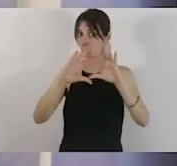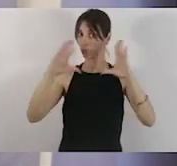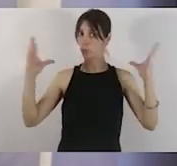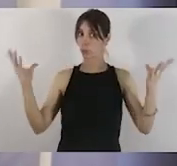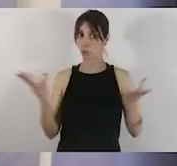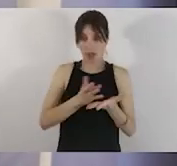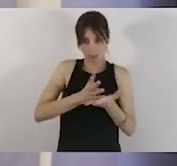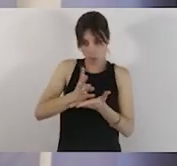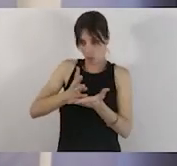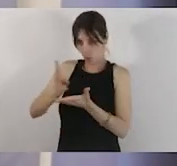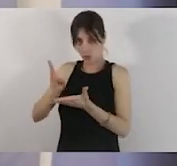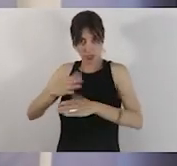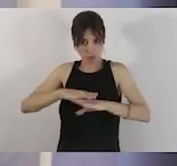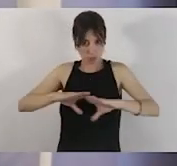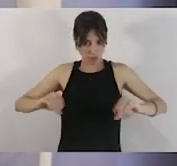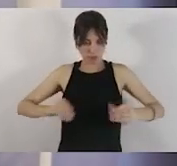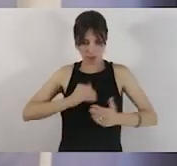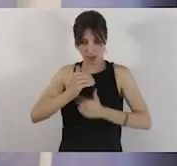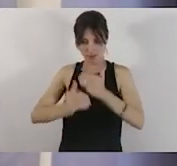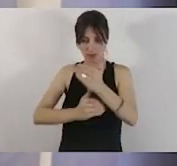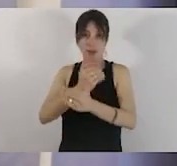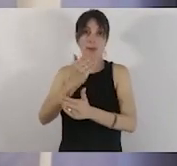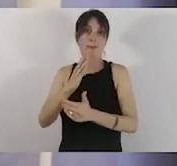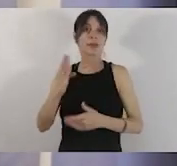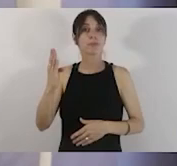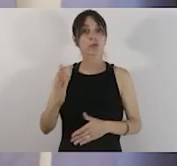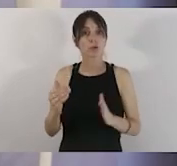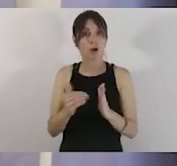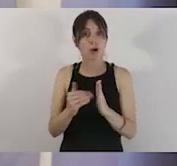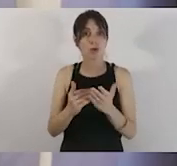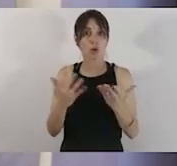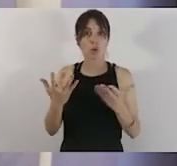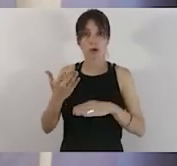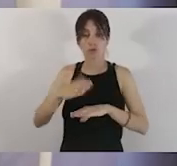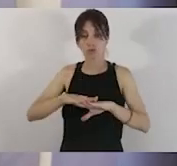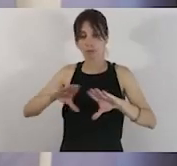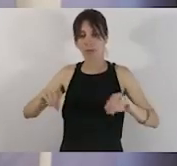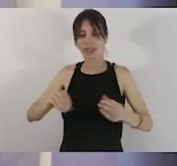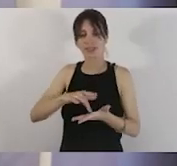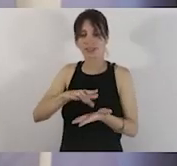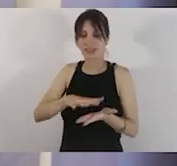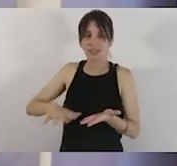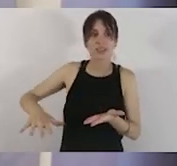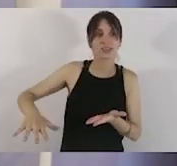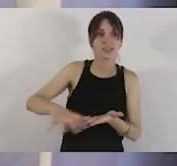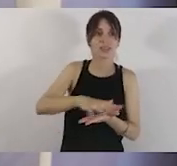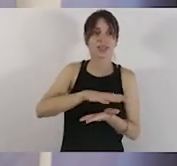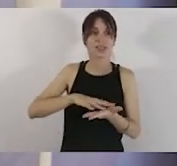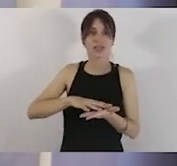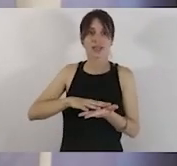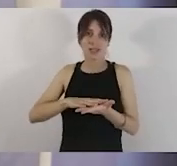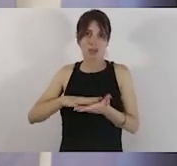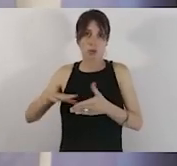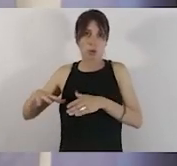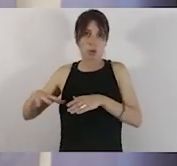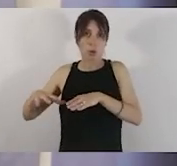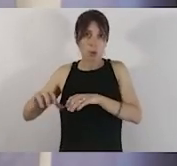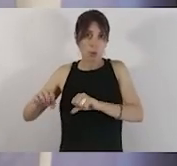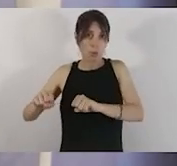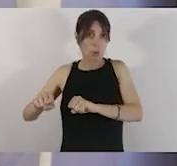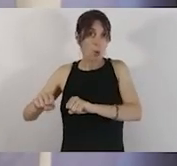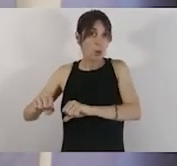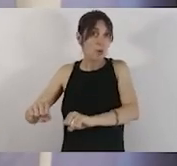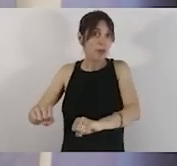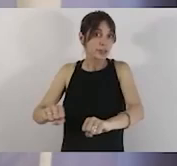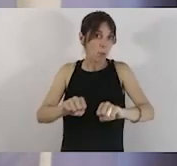bien tout simplement on a encore besoin d'occupation sur site le temps que les travaux démarrent, et c'est tout simplement ici ce que vous